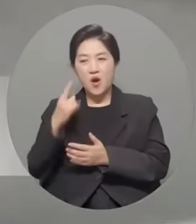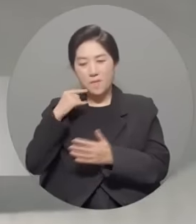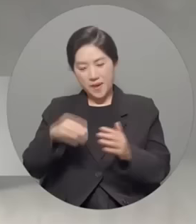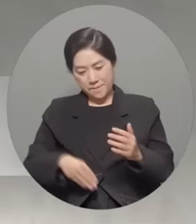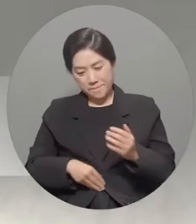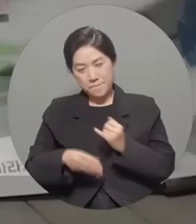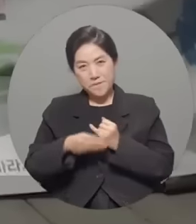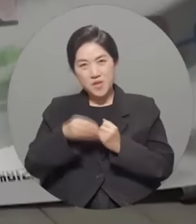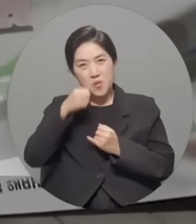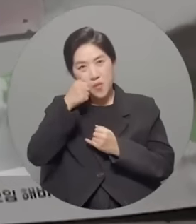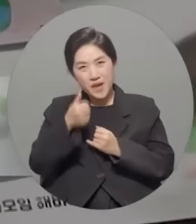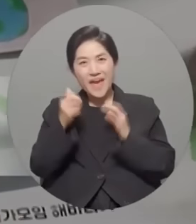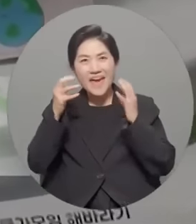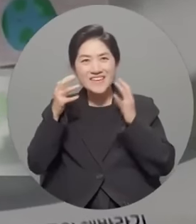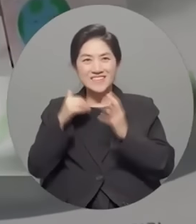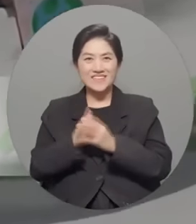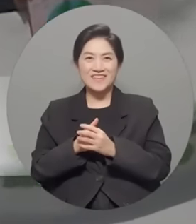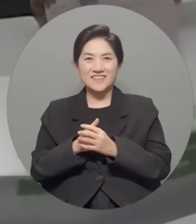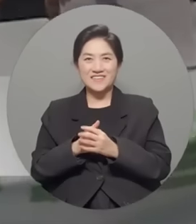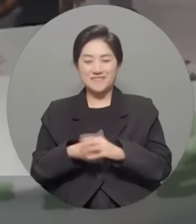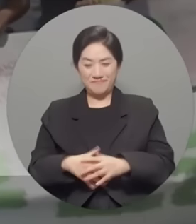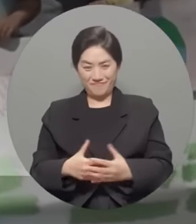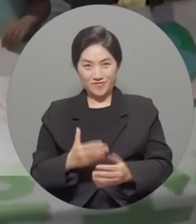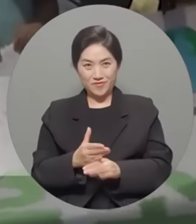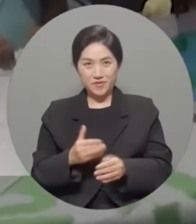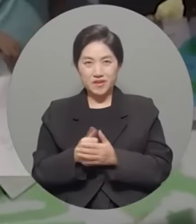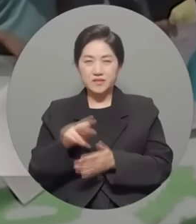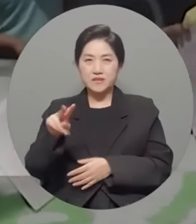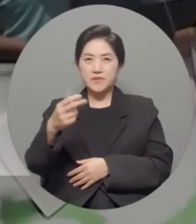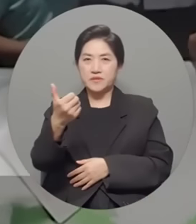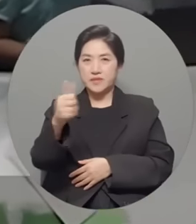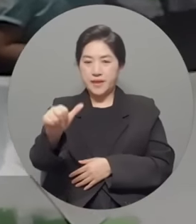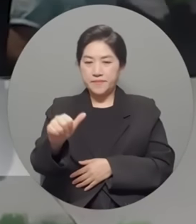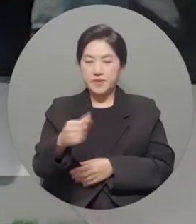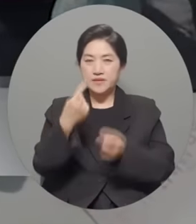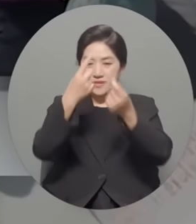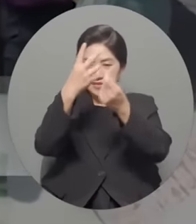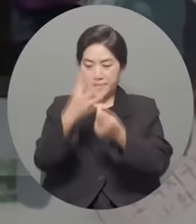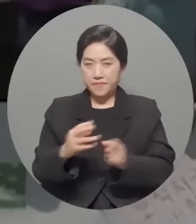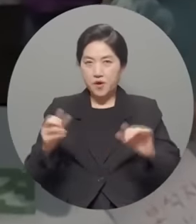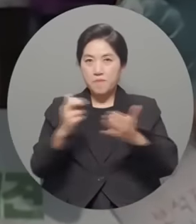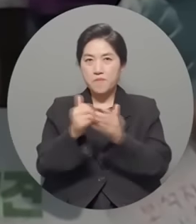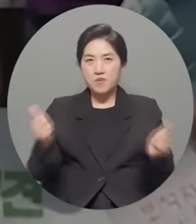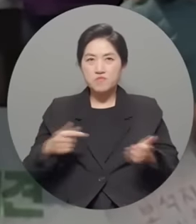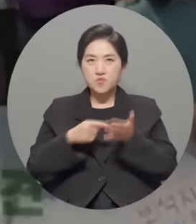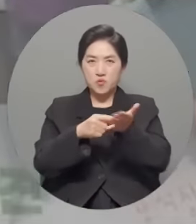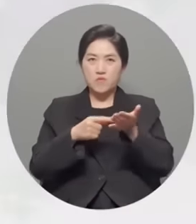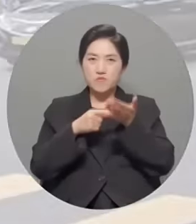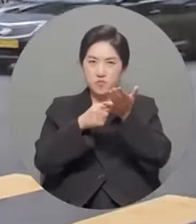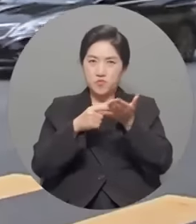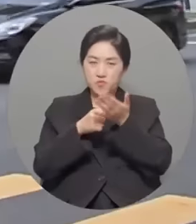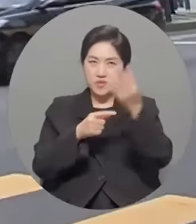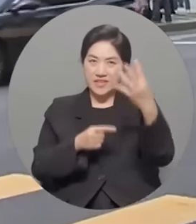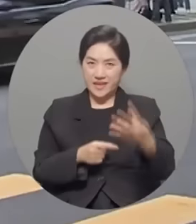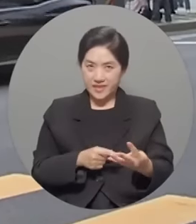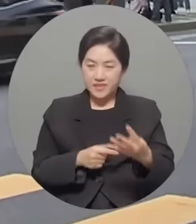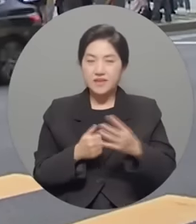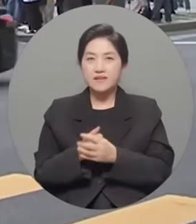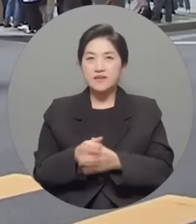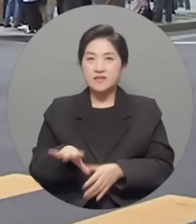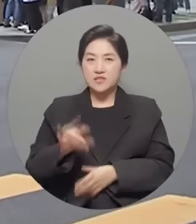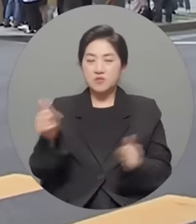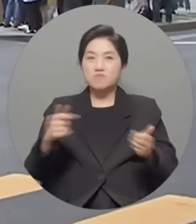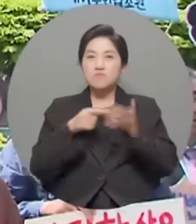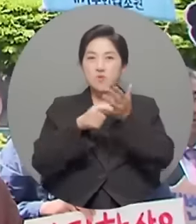뱃속 5개월 된 태아까지 255명이 4차례에 걸쳐 헌법 소송을 냈습니다. 첫 소송